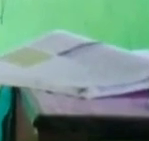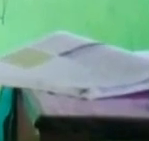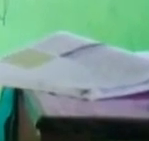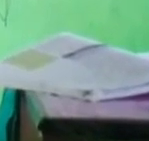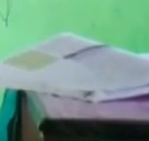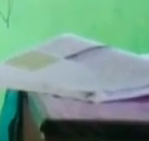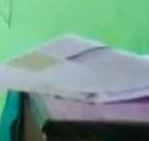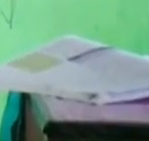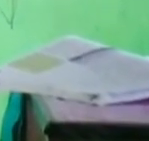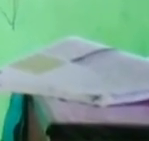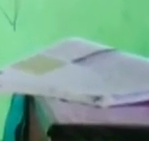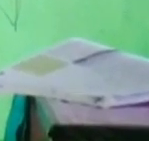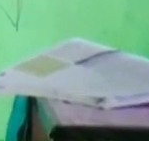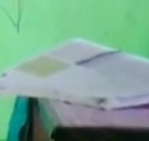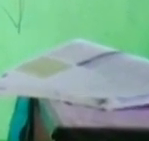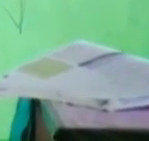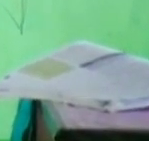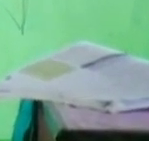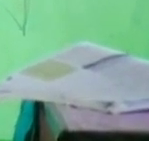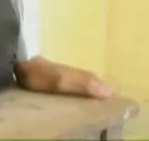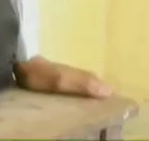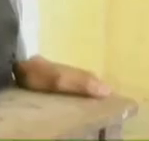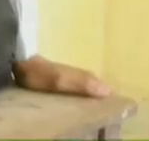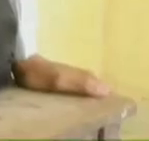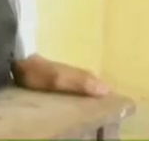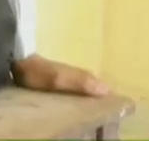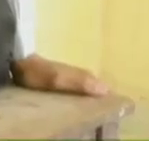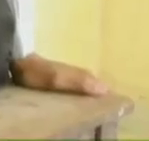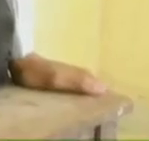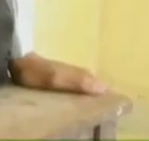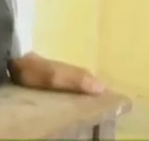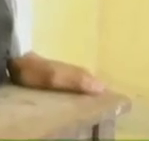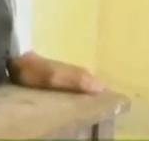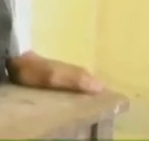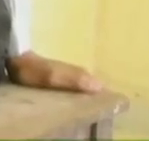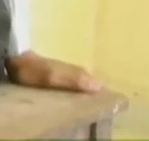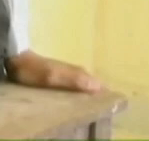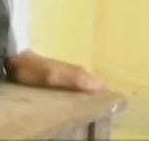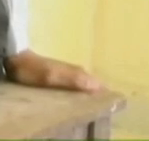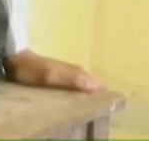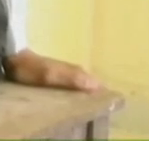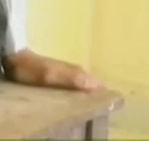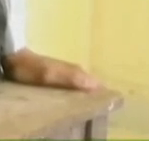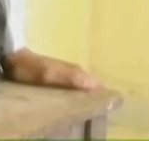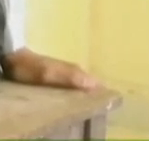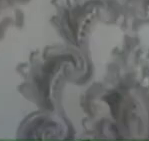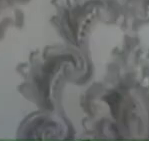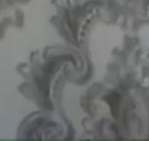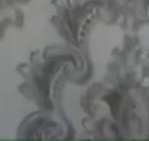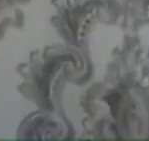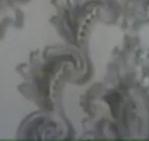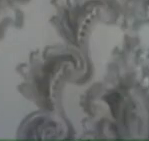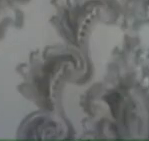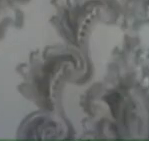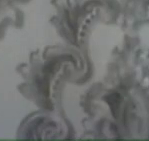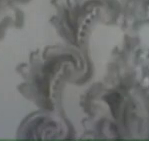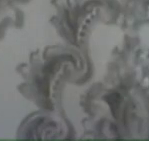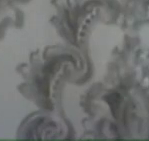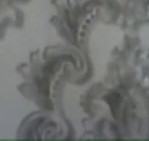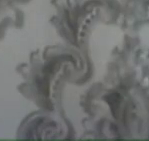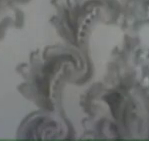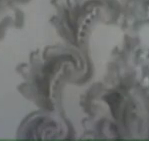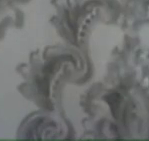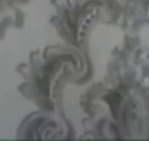kependidikan swasta. Banyak di antara para guru dan tenaga pendidikan tidak bisa